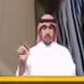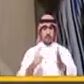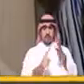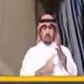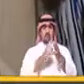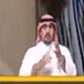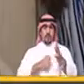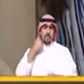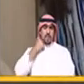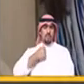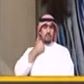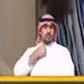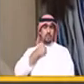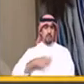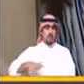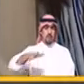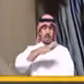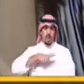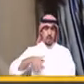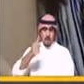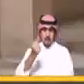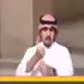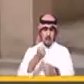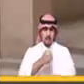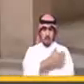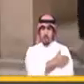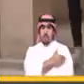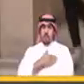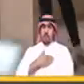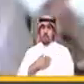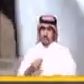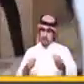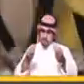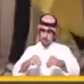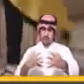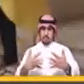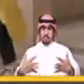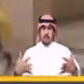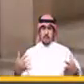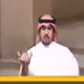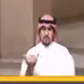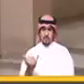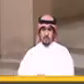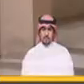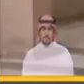الحديث، وبتضافر جهود المسؤولين والعاملين فيها تذلل كل العقبات التي